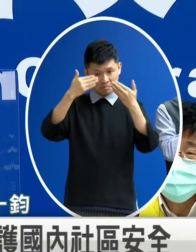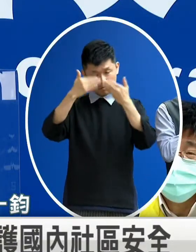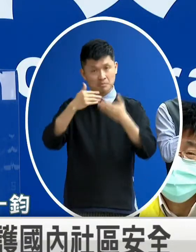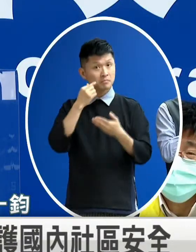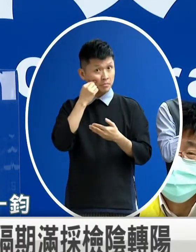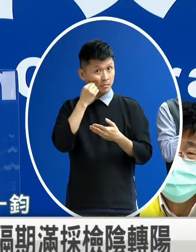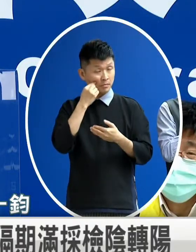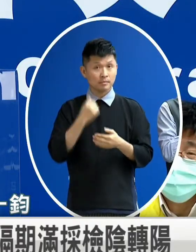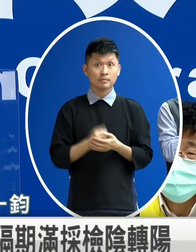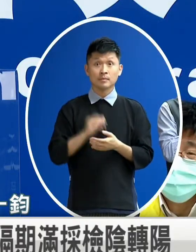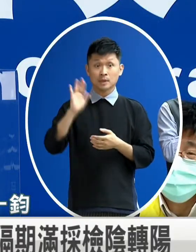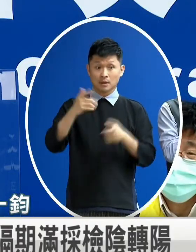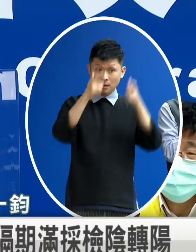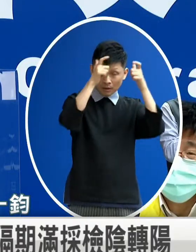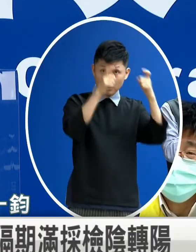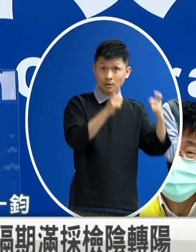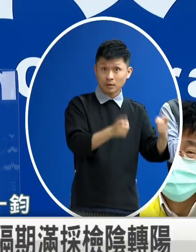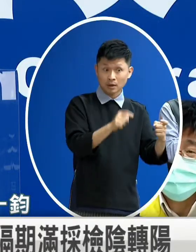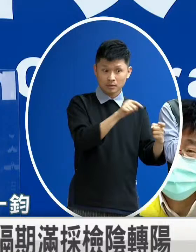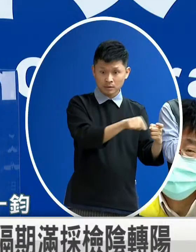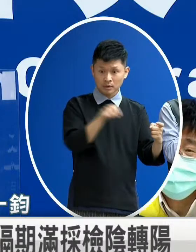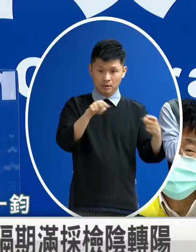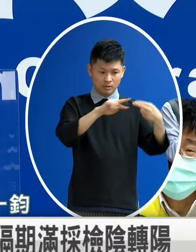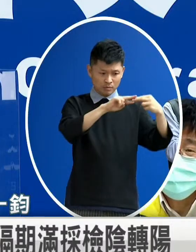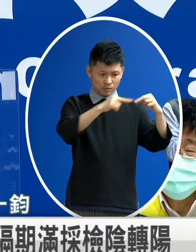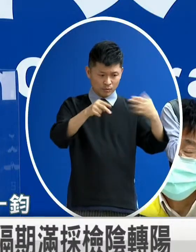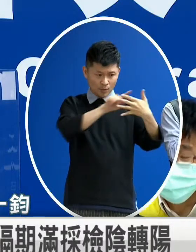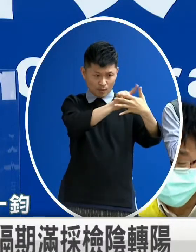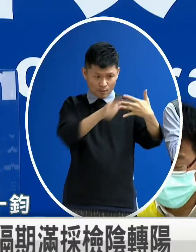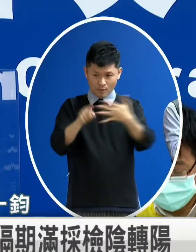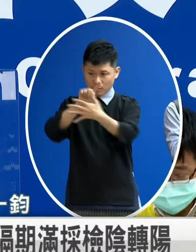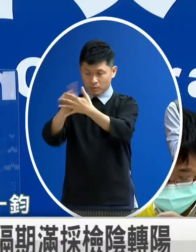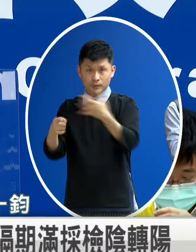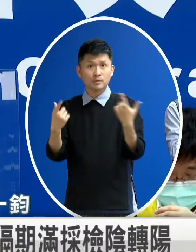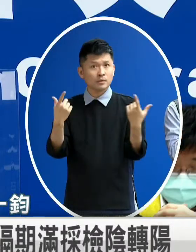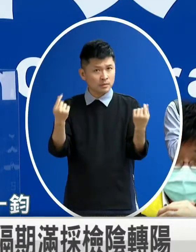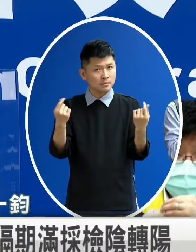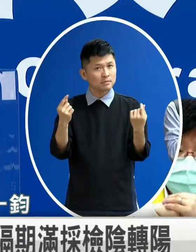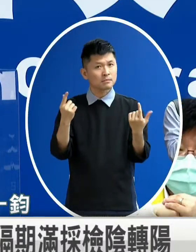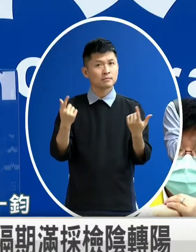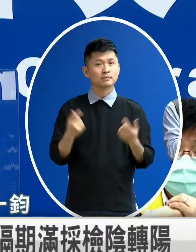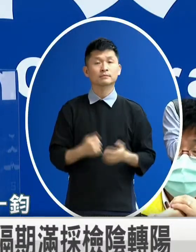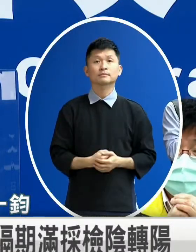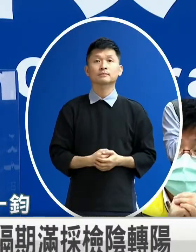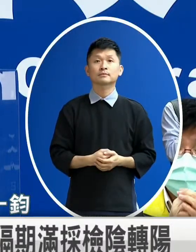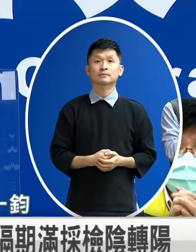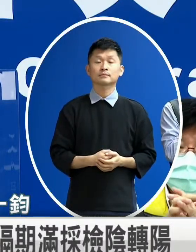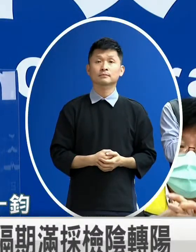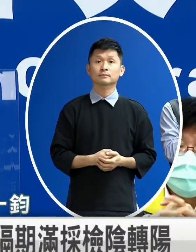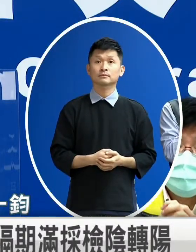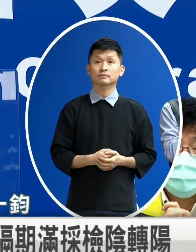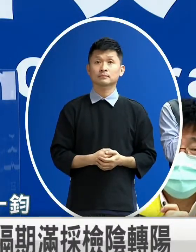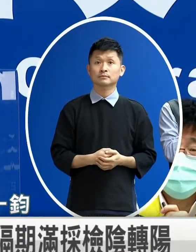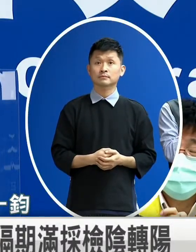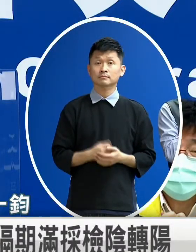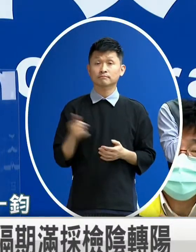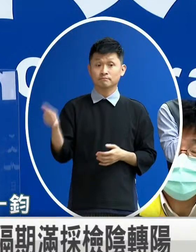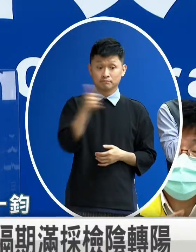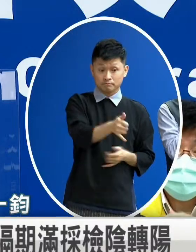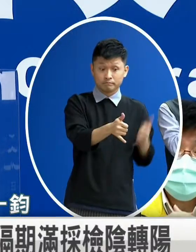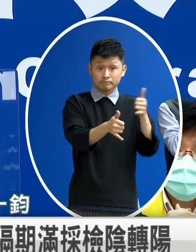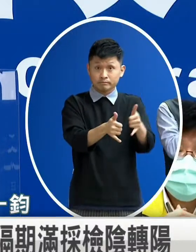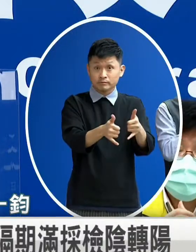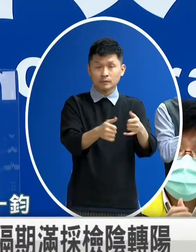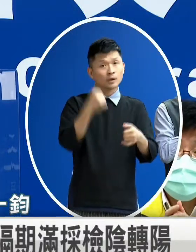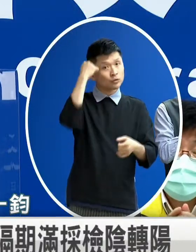概全基因的部分跟高雄港的序列都是一致的，所以大概最后的序列应该会是相符。那他们的重叠的部分是也是